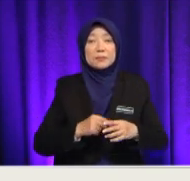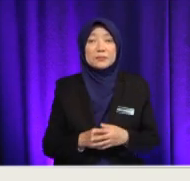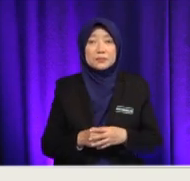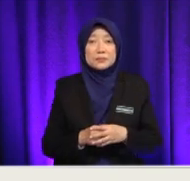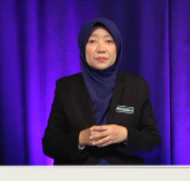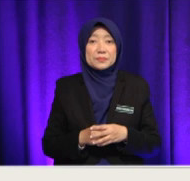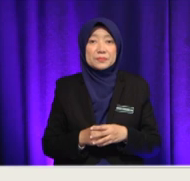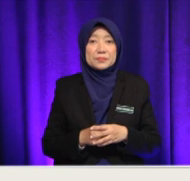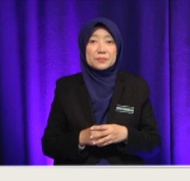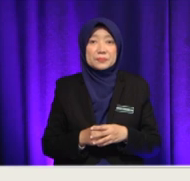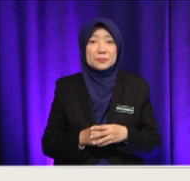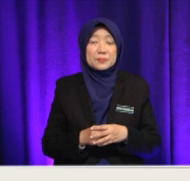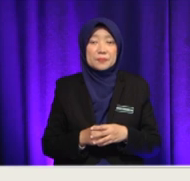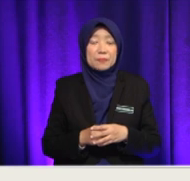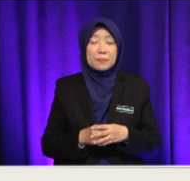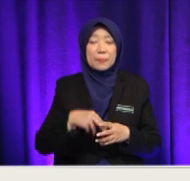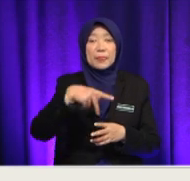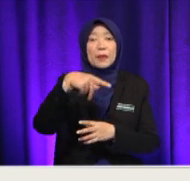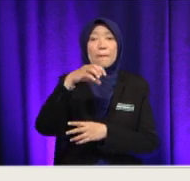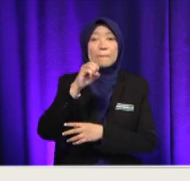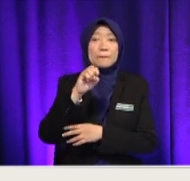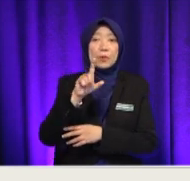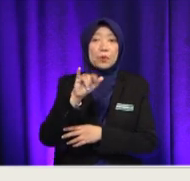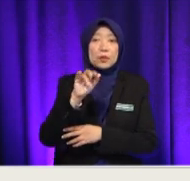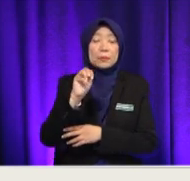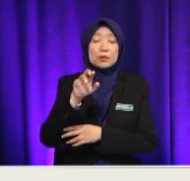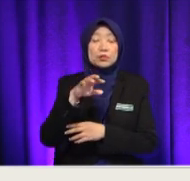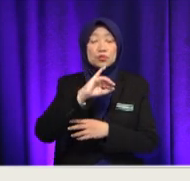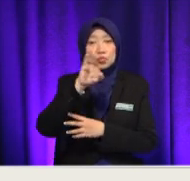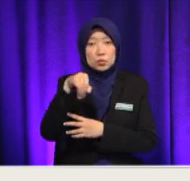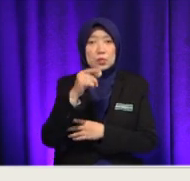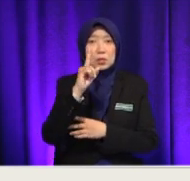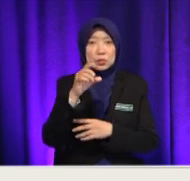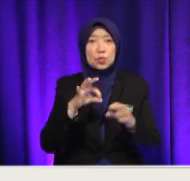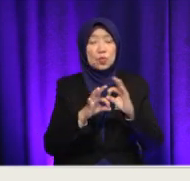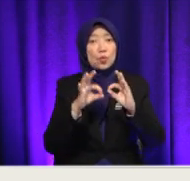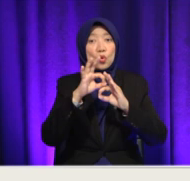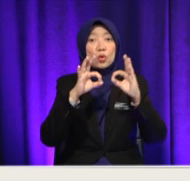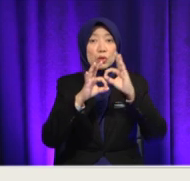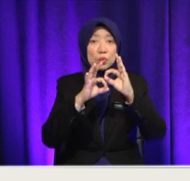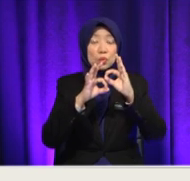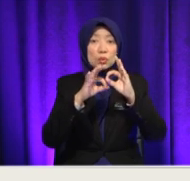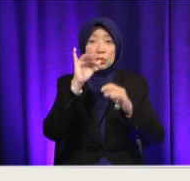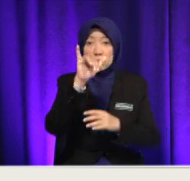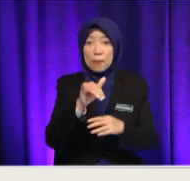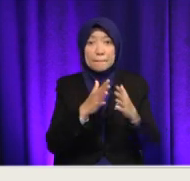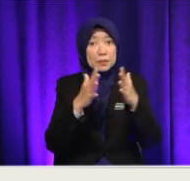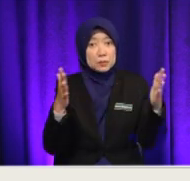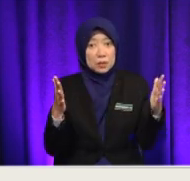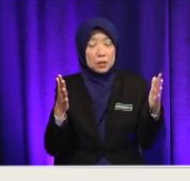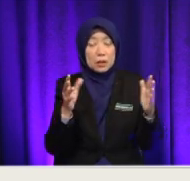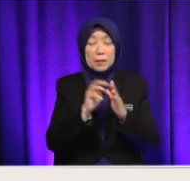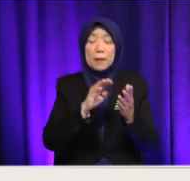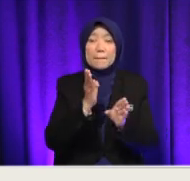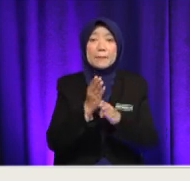lagi sikit. Ya. Okey, polimer juga dikatakan sebagai satu molekul yang besar berbentuk rantai yang terdiri